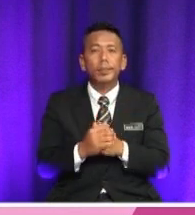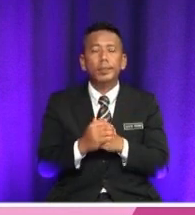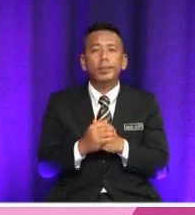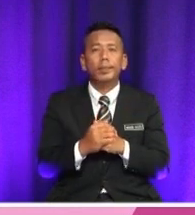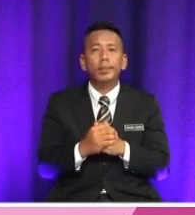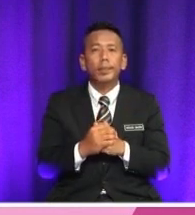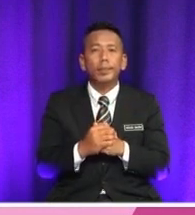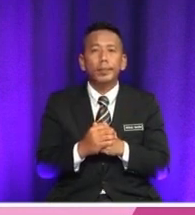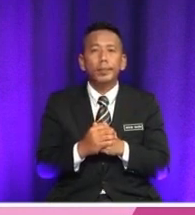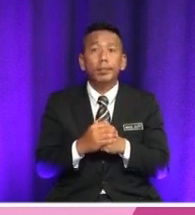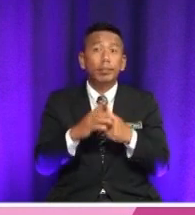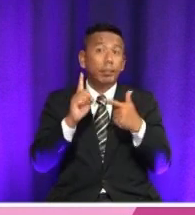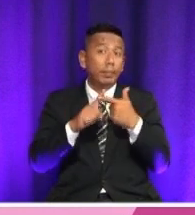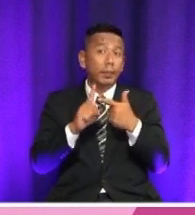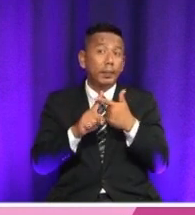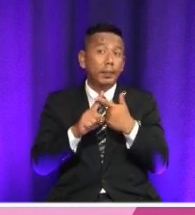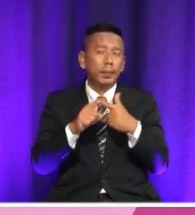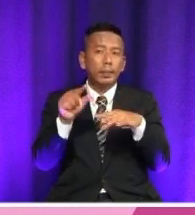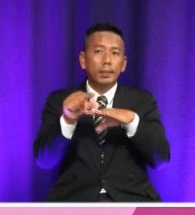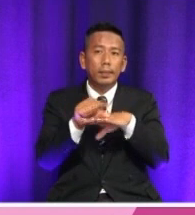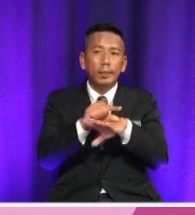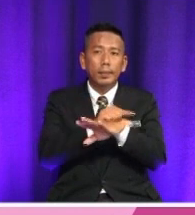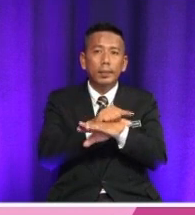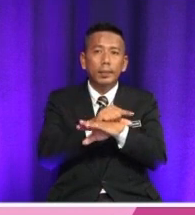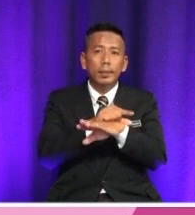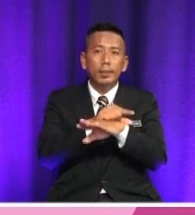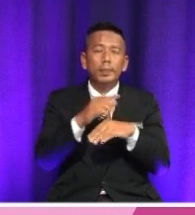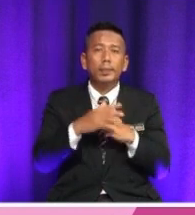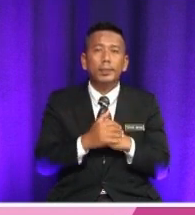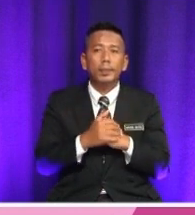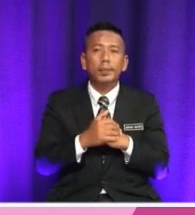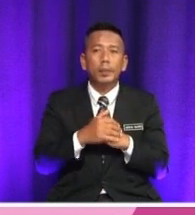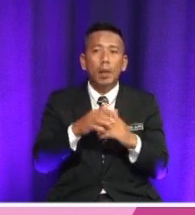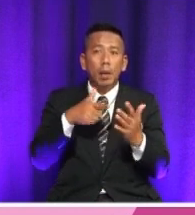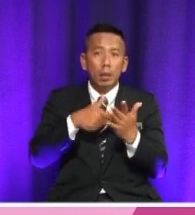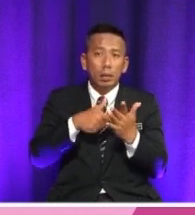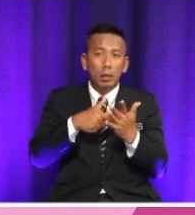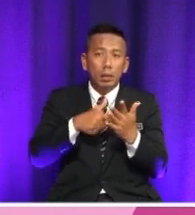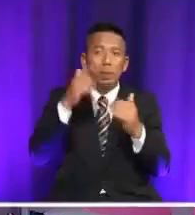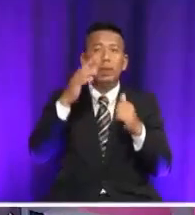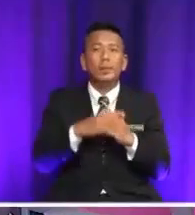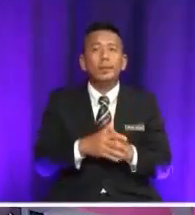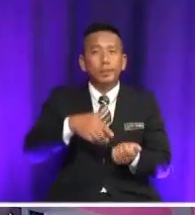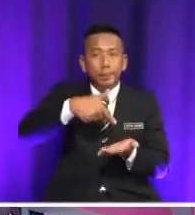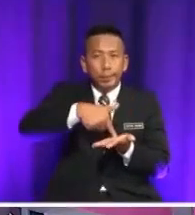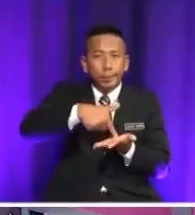materi Kemudian yang kedua itu kita gunakan Grande tapi untuk hati-hati lah ya